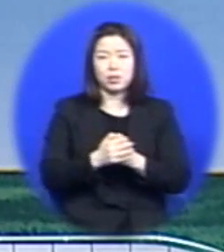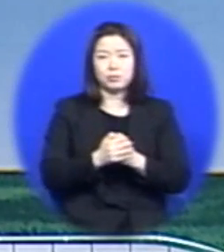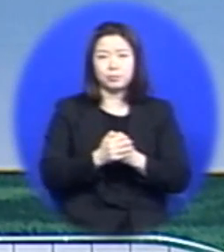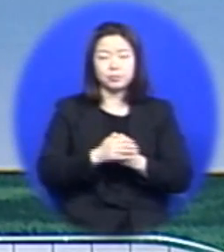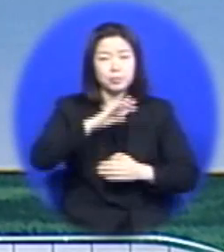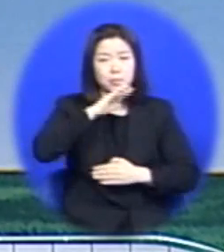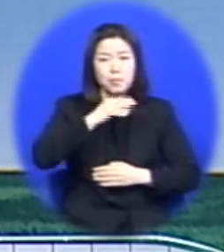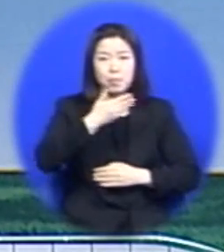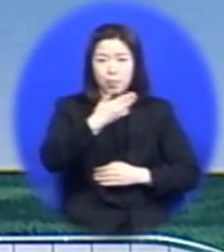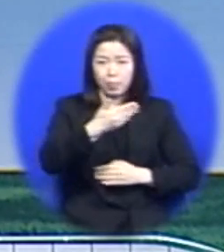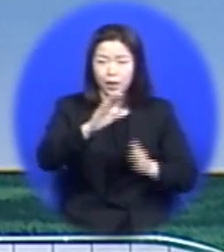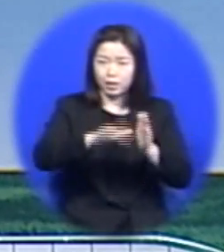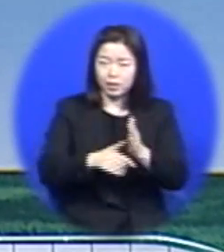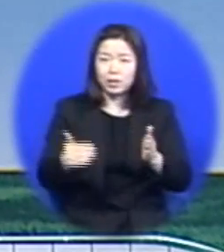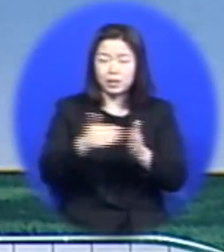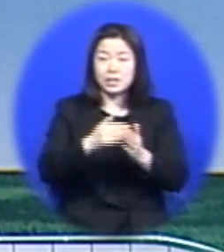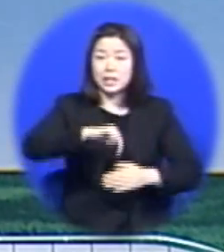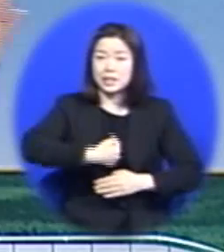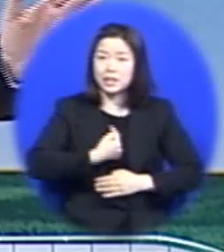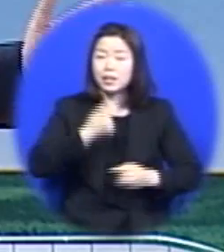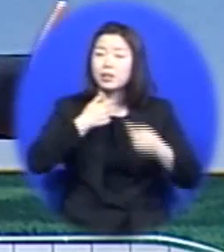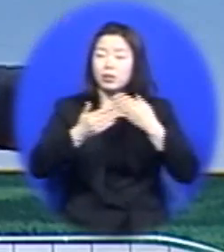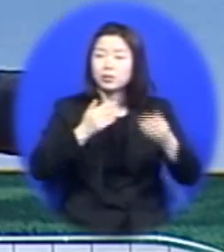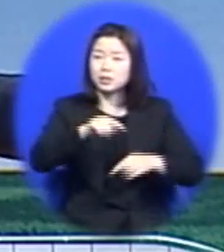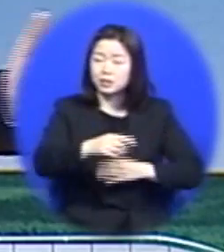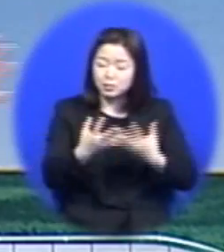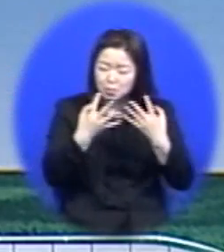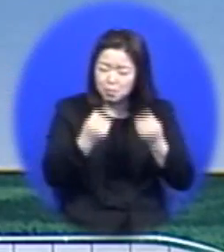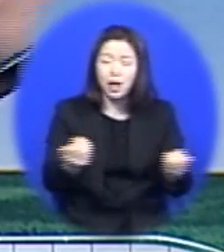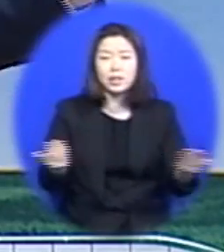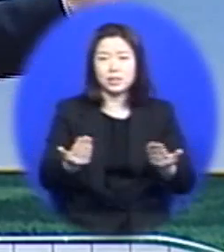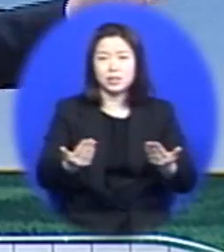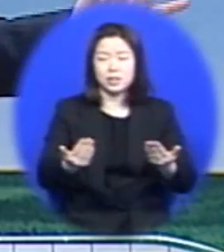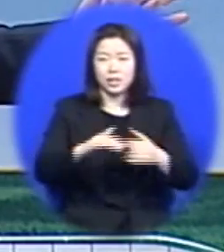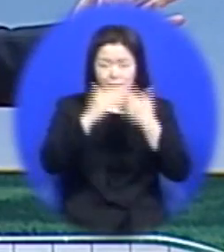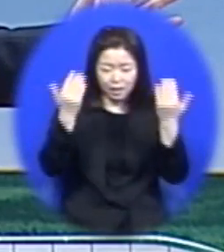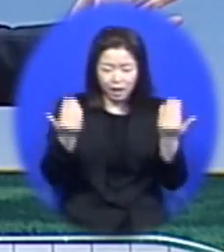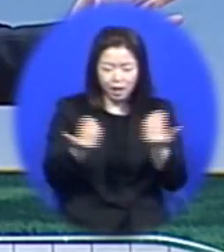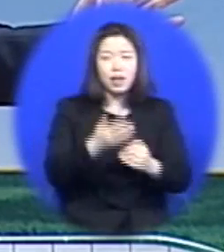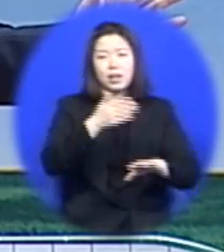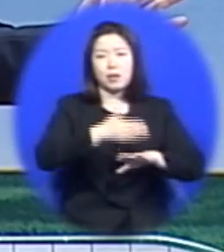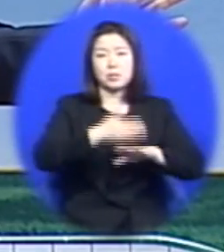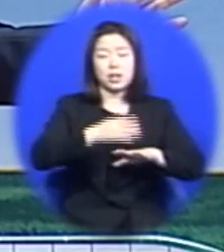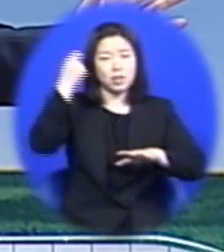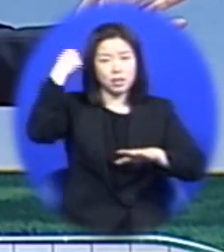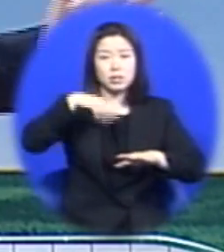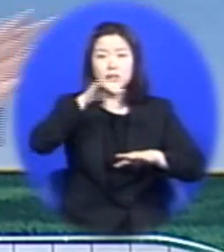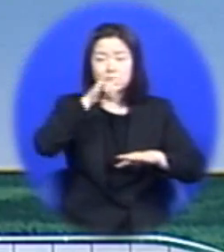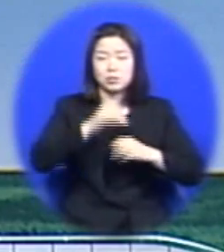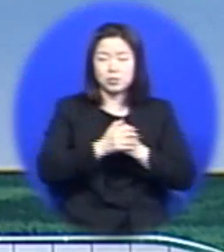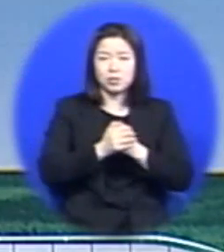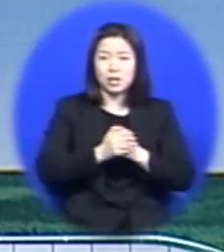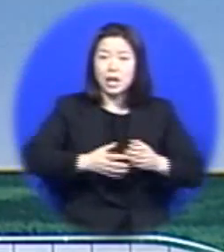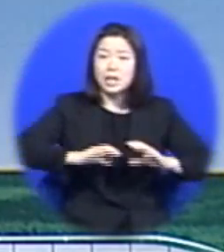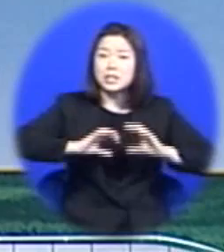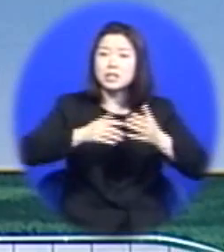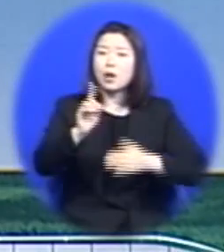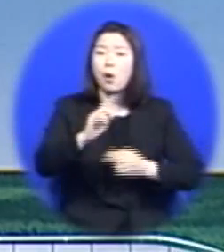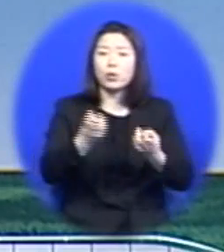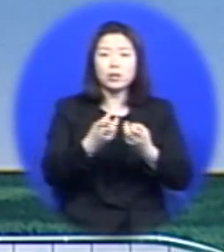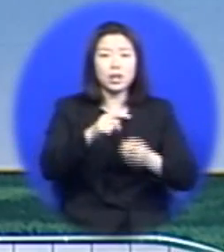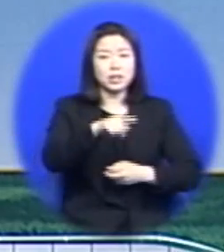아홉 살 그때까지 자기가 겪었던 그 많은 일들, 그게 다 감사하게 된 거예요. 세상에 그게 어떻게